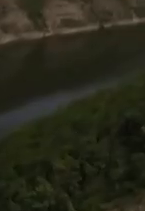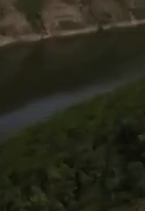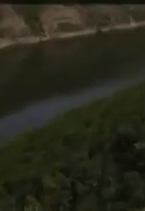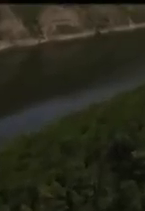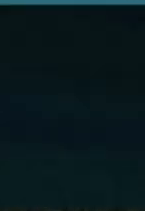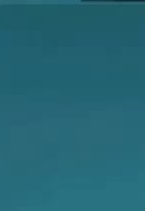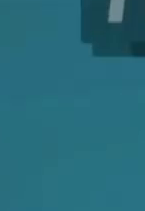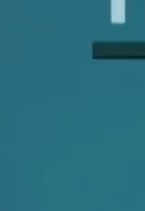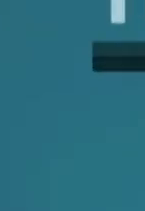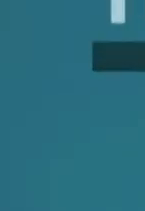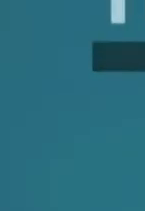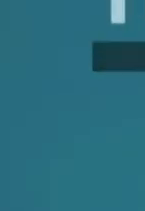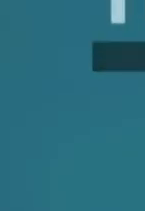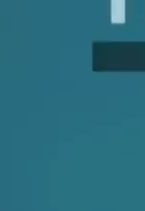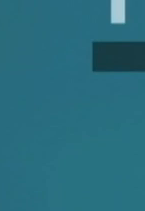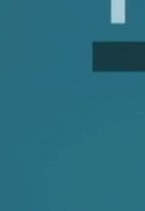Музика